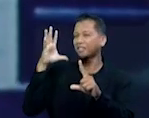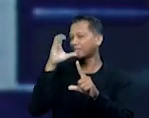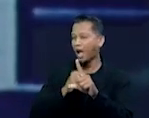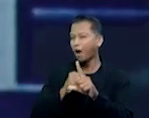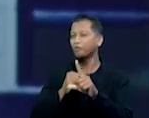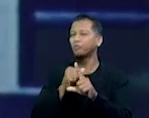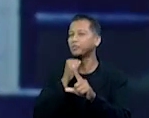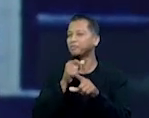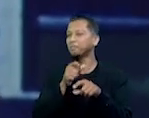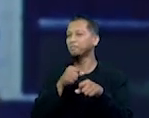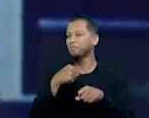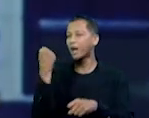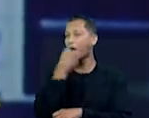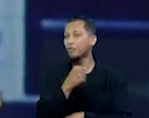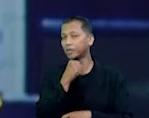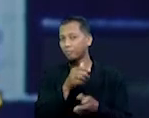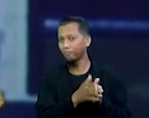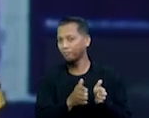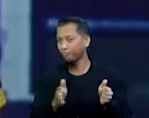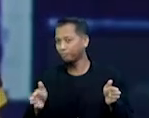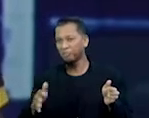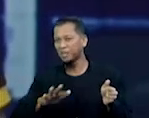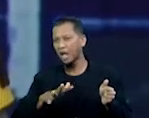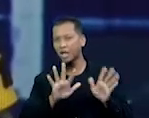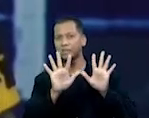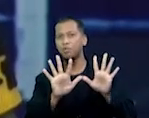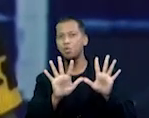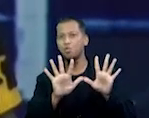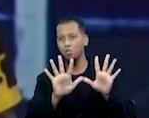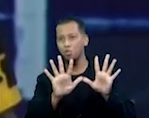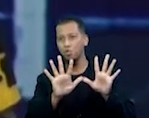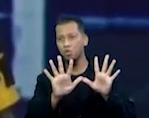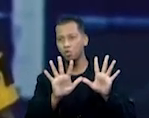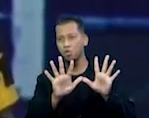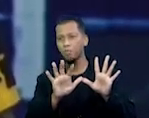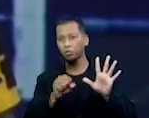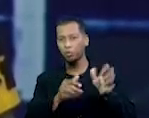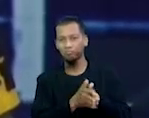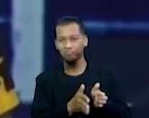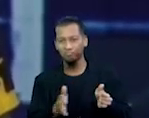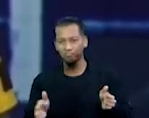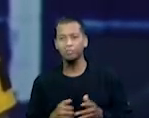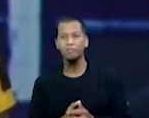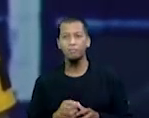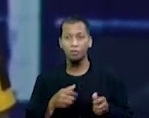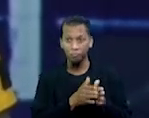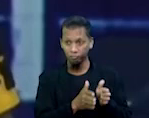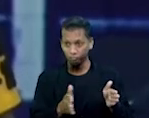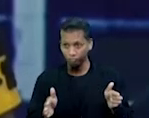mengamankan setidaknya 10 kendaraan bermotor dan memeriksa 10